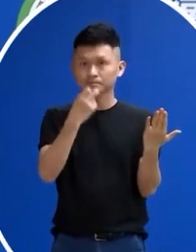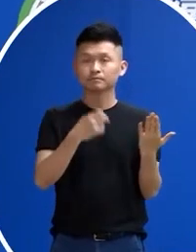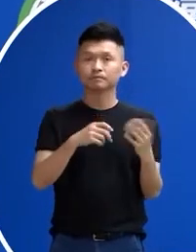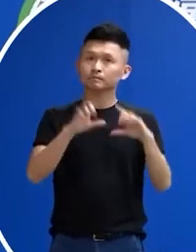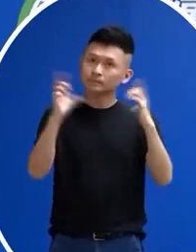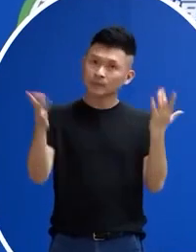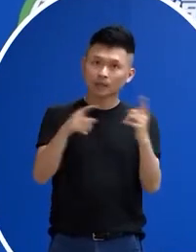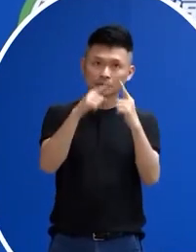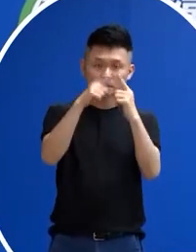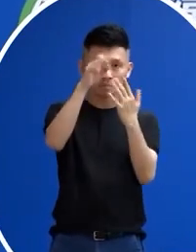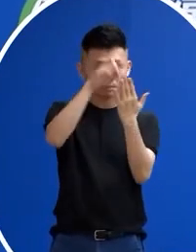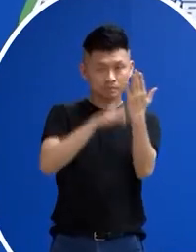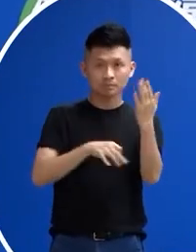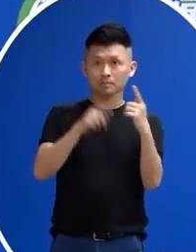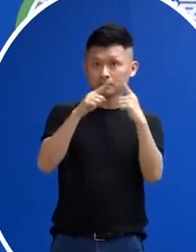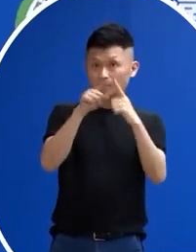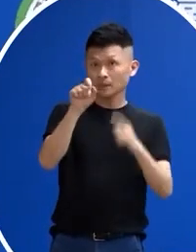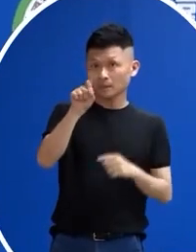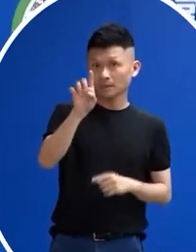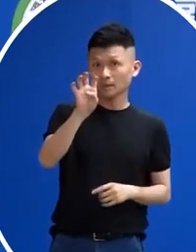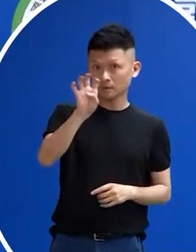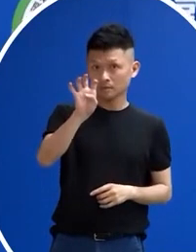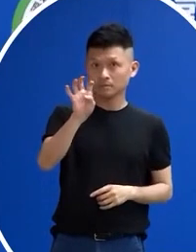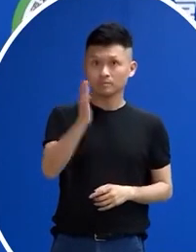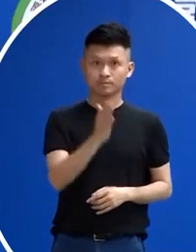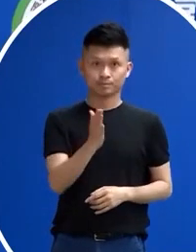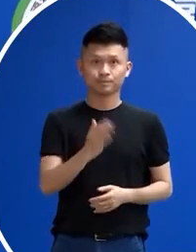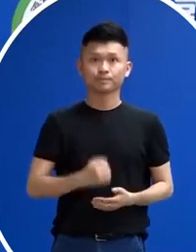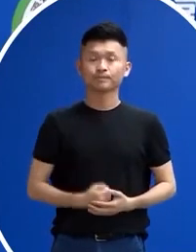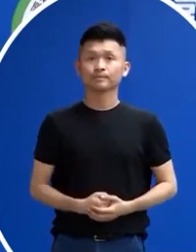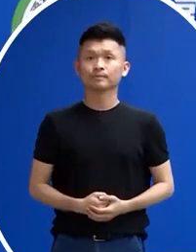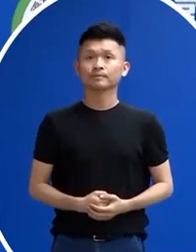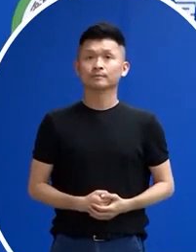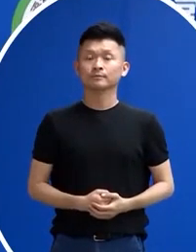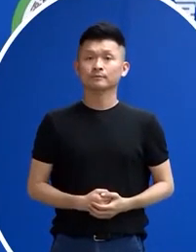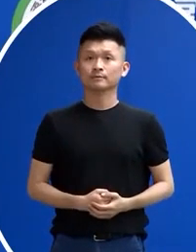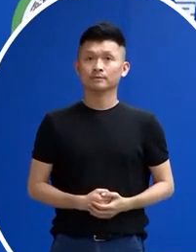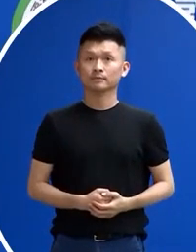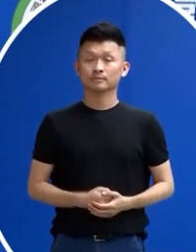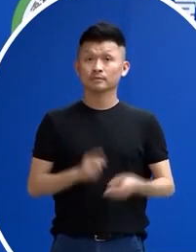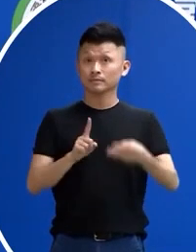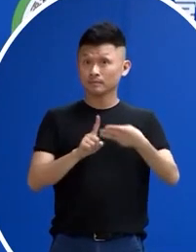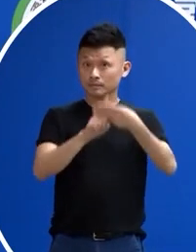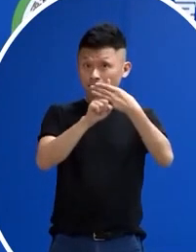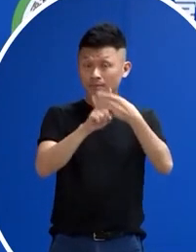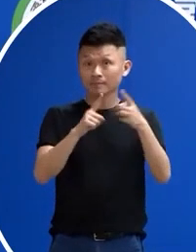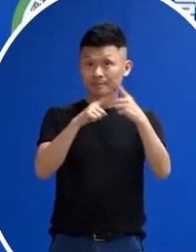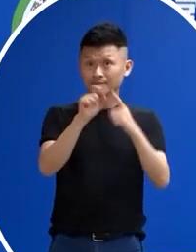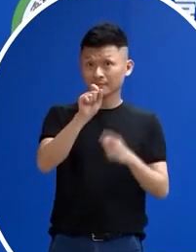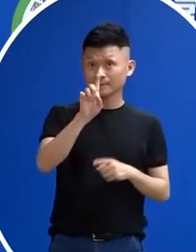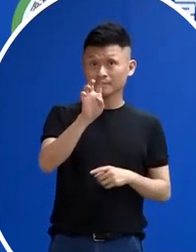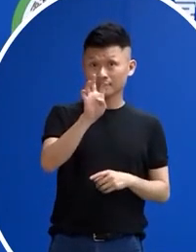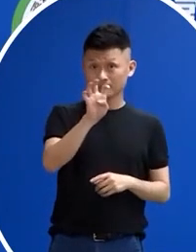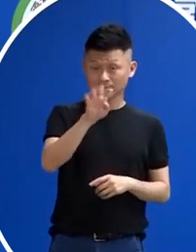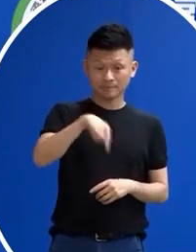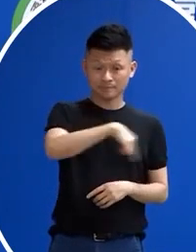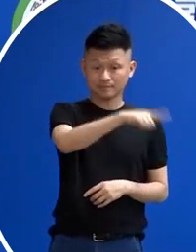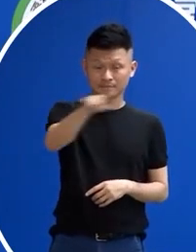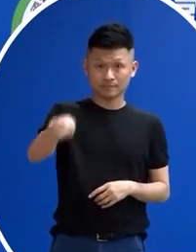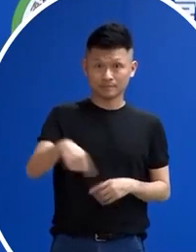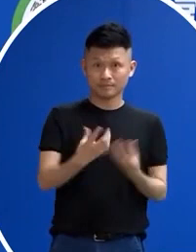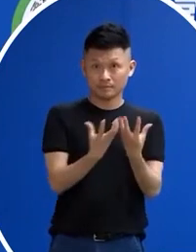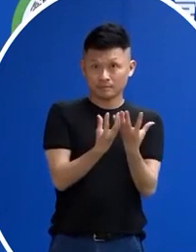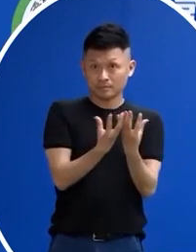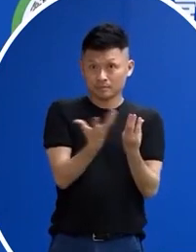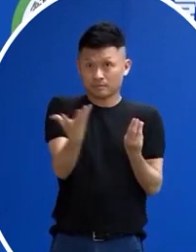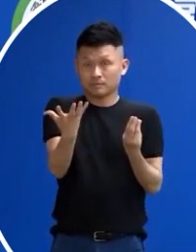列了140位，框列140位，然后最主要是140位里面125位我们列